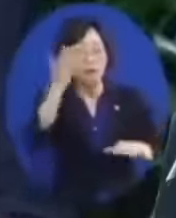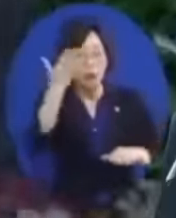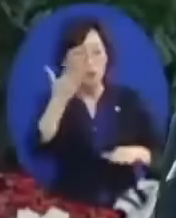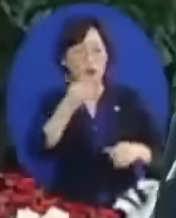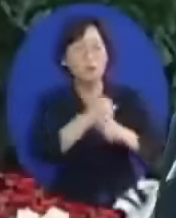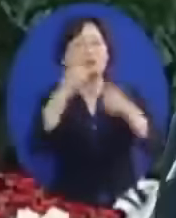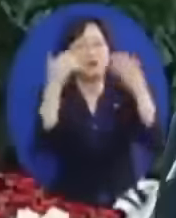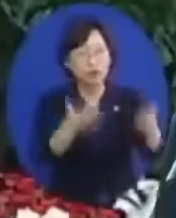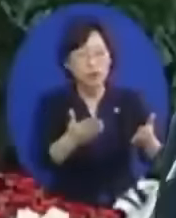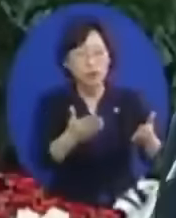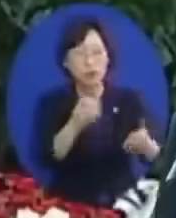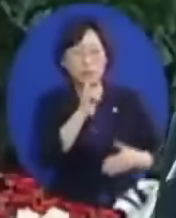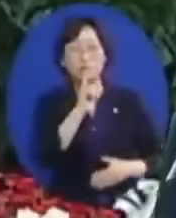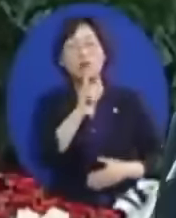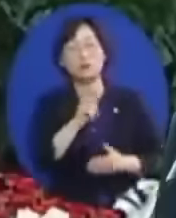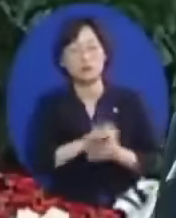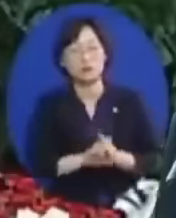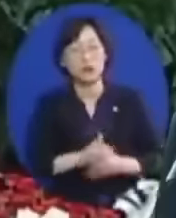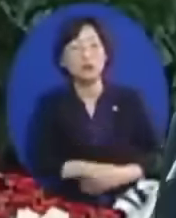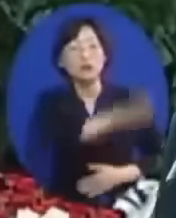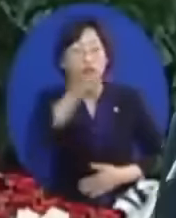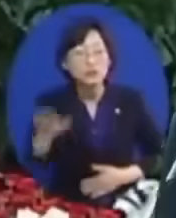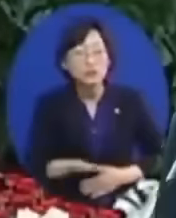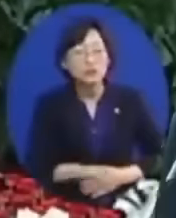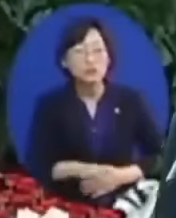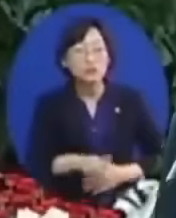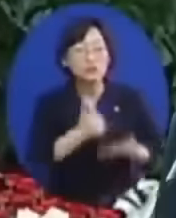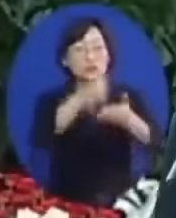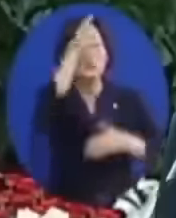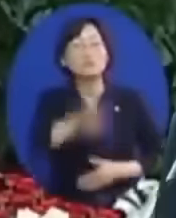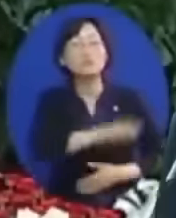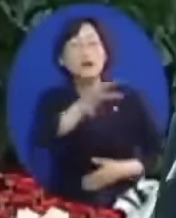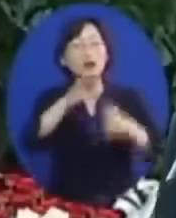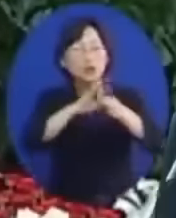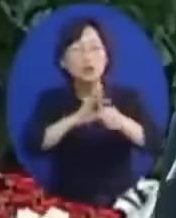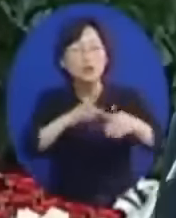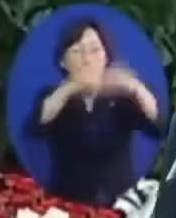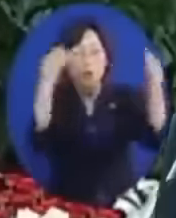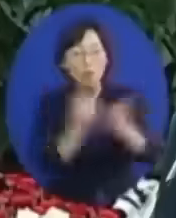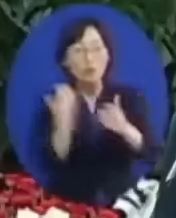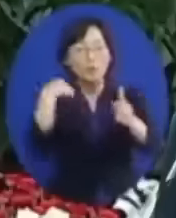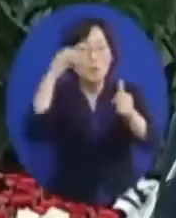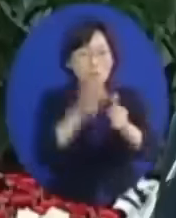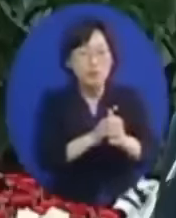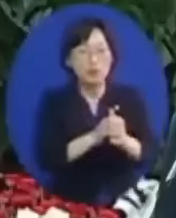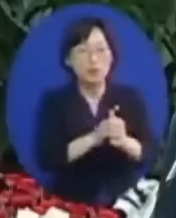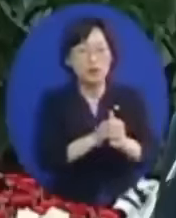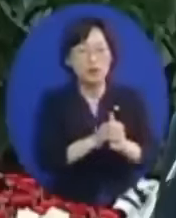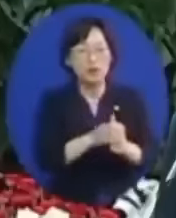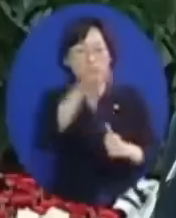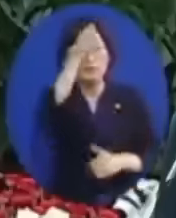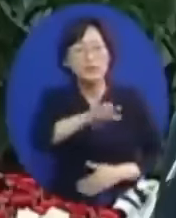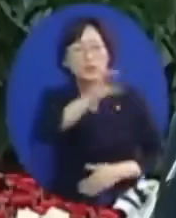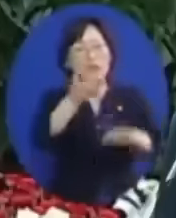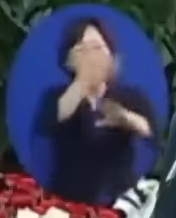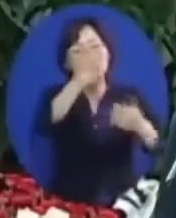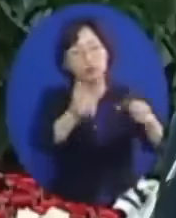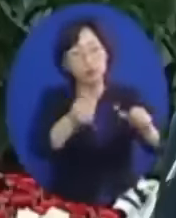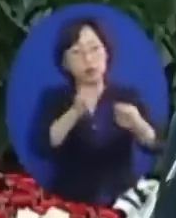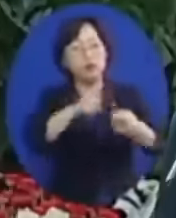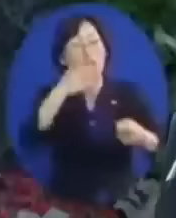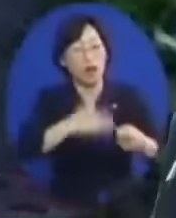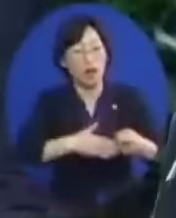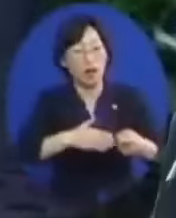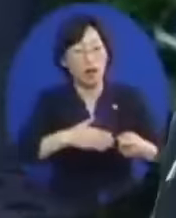내가 만들어주겠다고 말한 것입니다. 우리는 주님의 십자가를 통하여 다 맡아 주님이 청산해 주면 알고 있는 것입니다. 십자가에서 우리